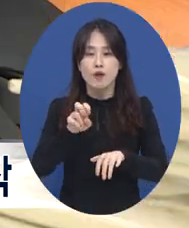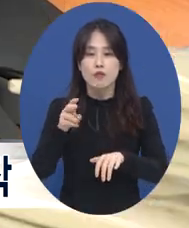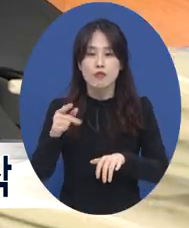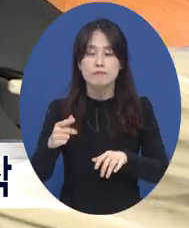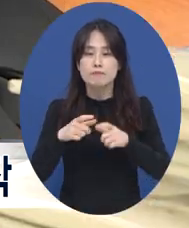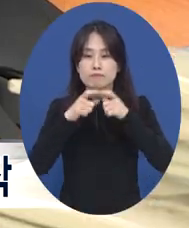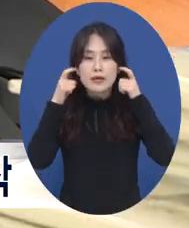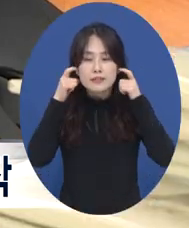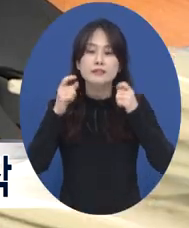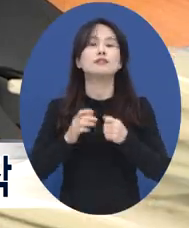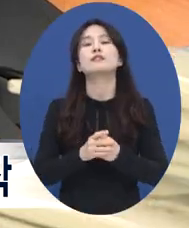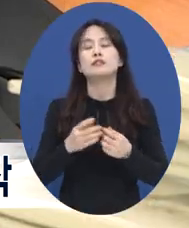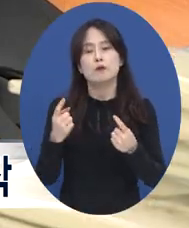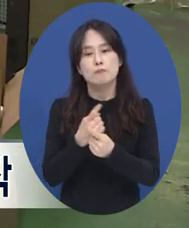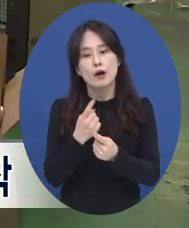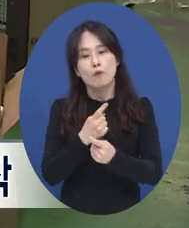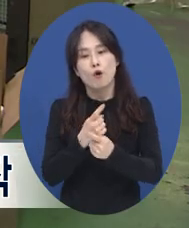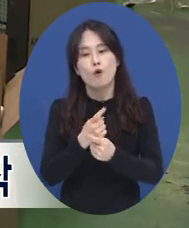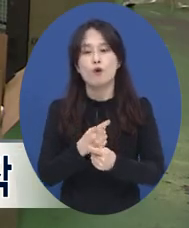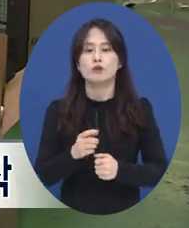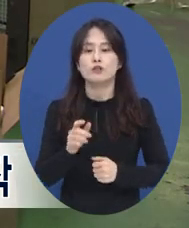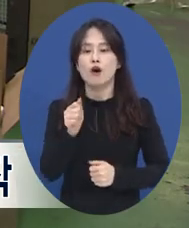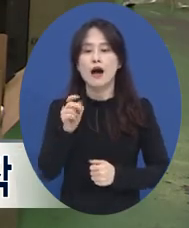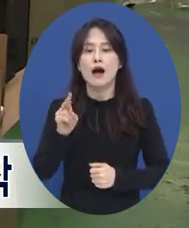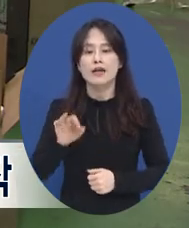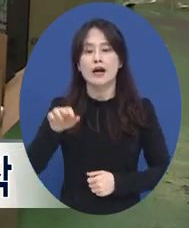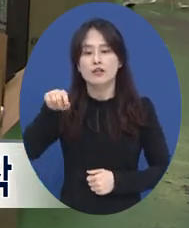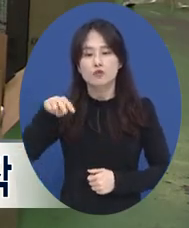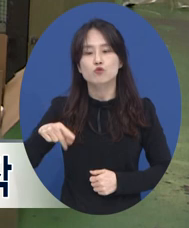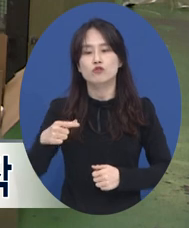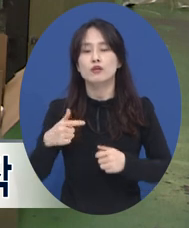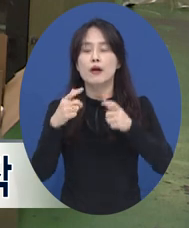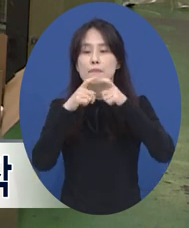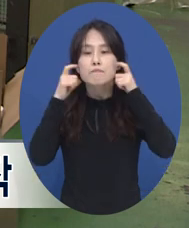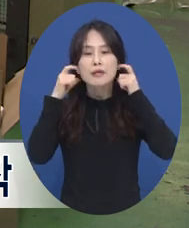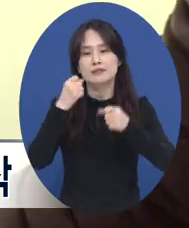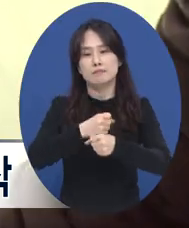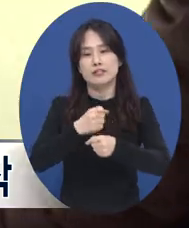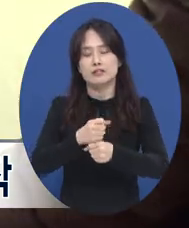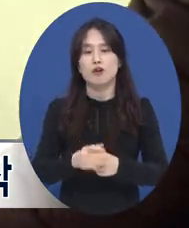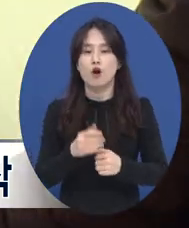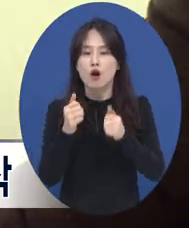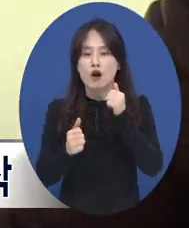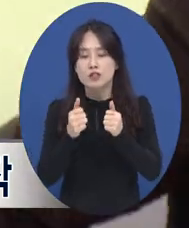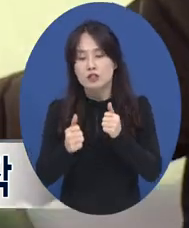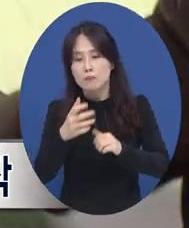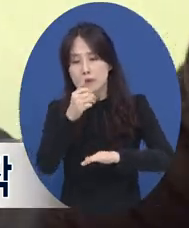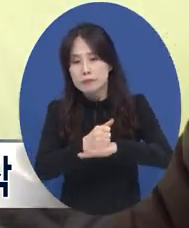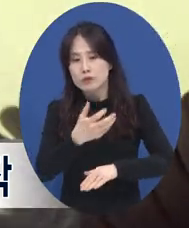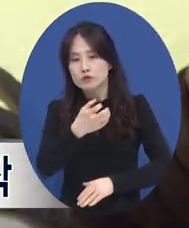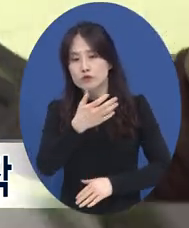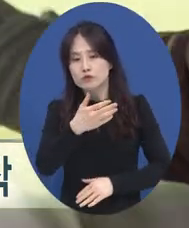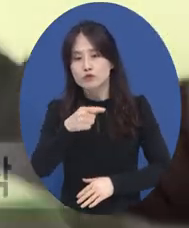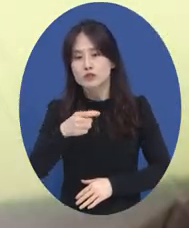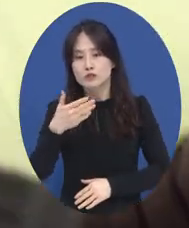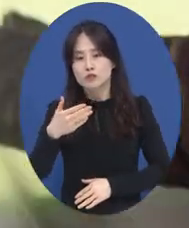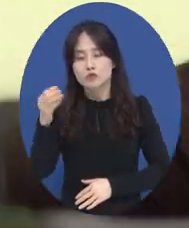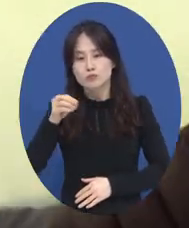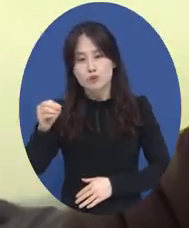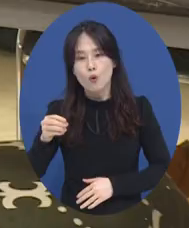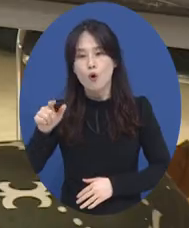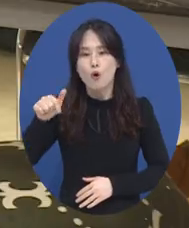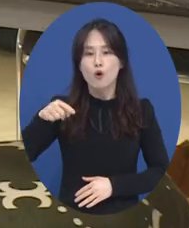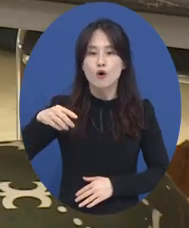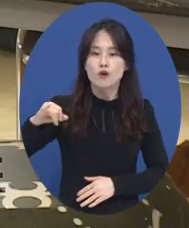보완한 향균 마스크를 만듭니다. 생산된 향균 마스크는 자체 실험 결과 99.9%의 균을